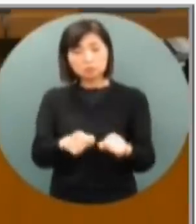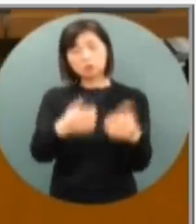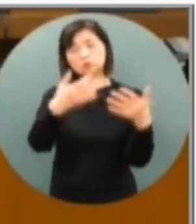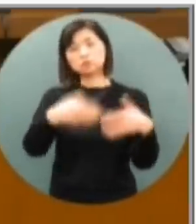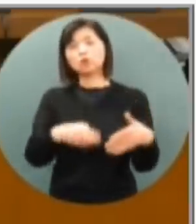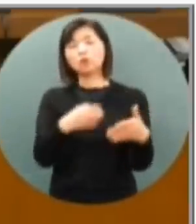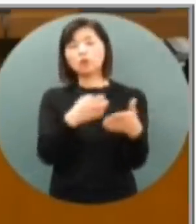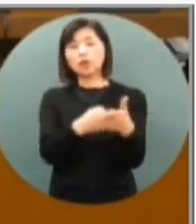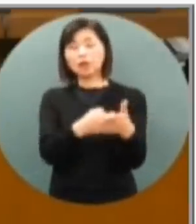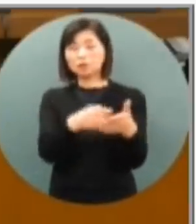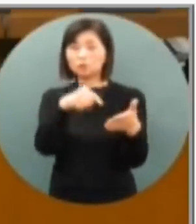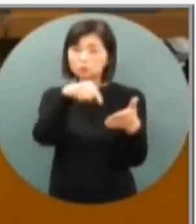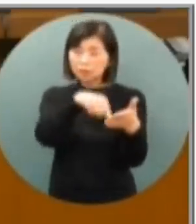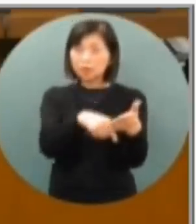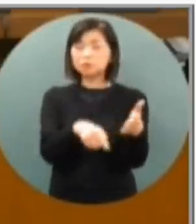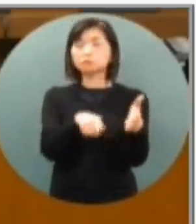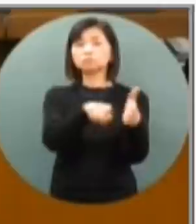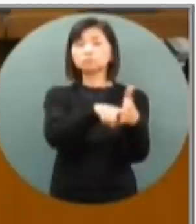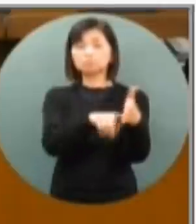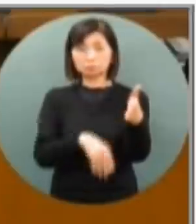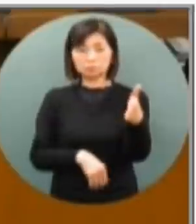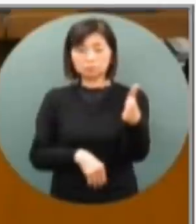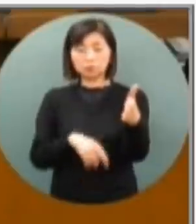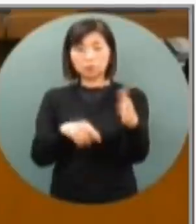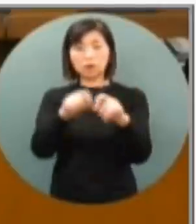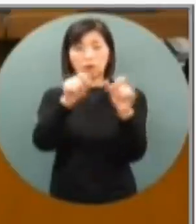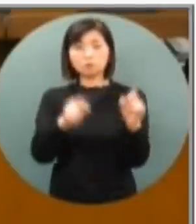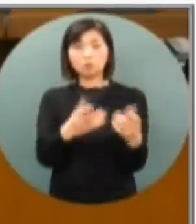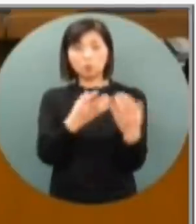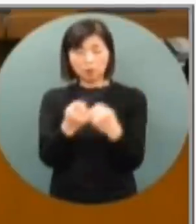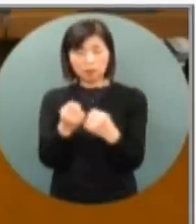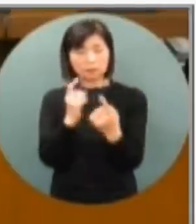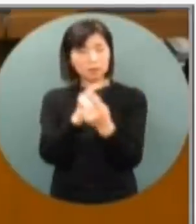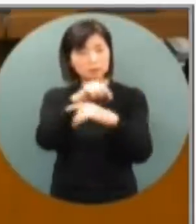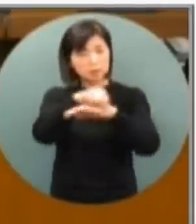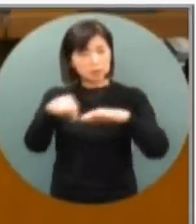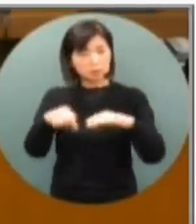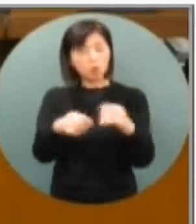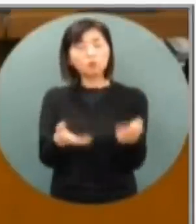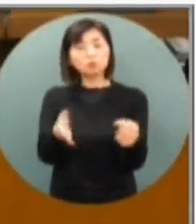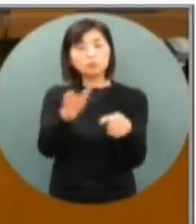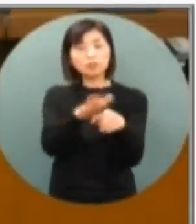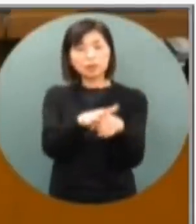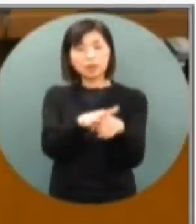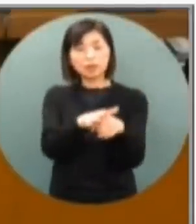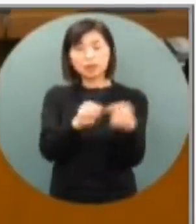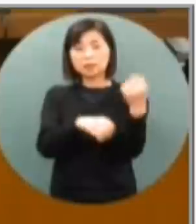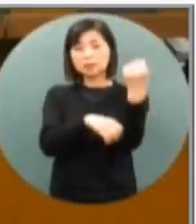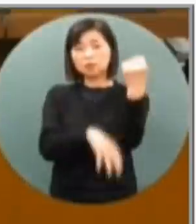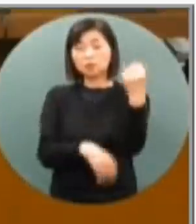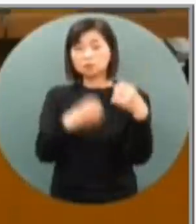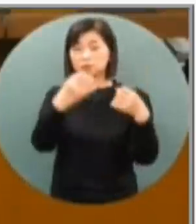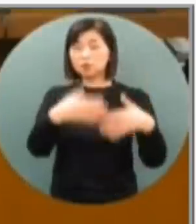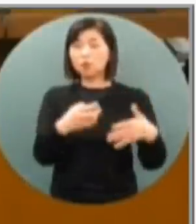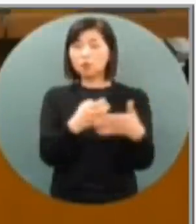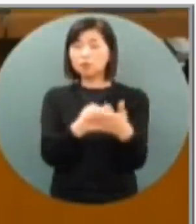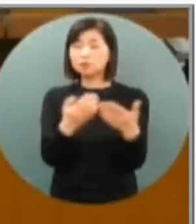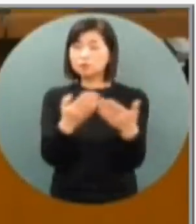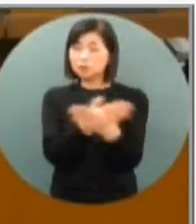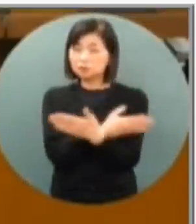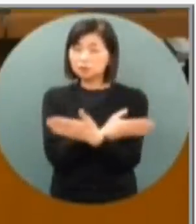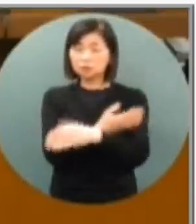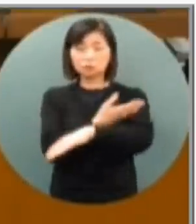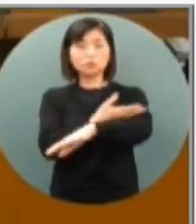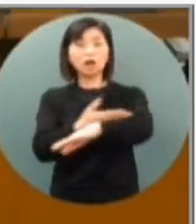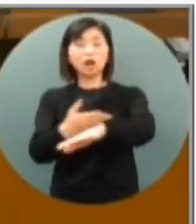これがその童話対策も含めたですね基本条例のような形に、なってきたといういきさつがあります。まあ、その辺が他